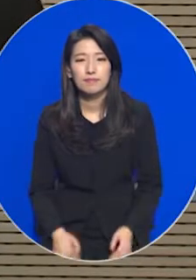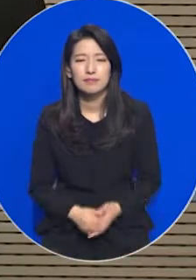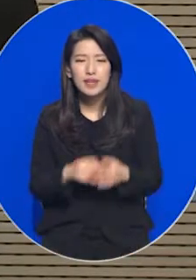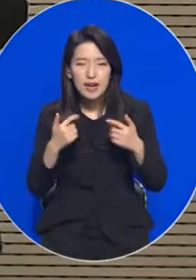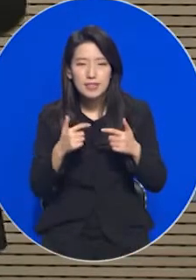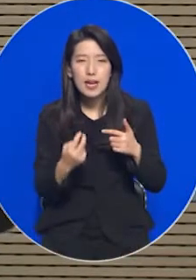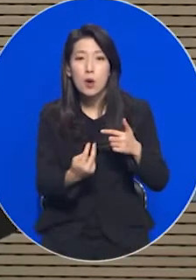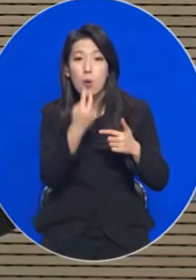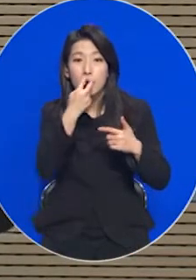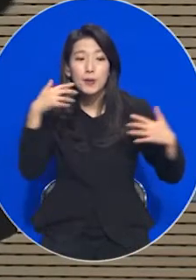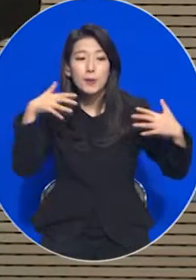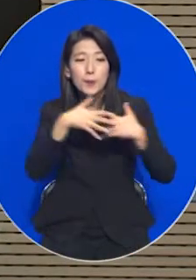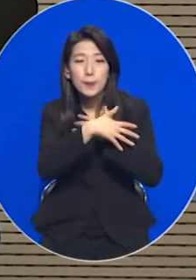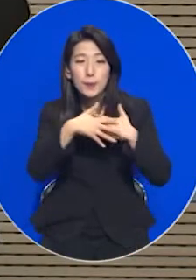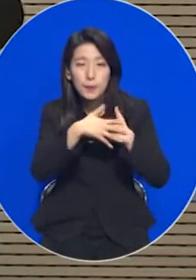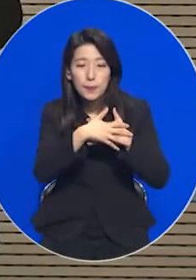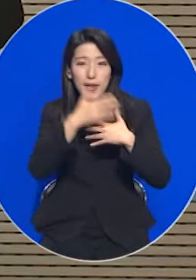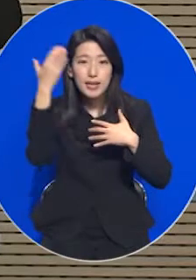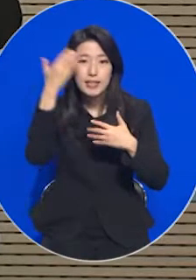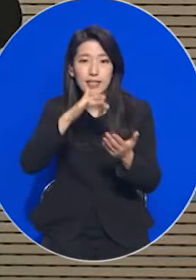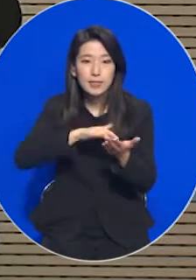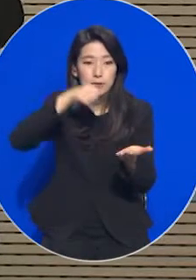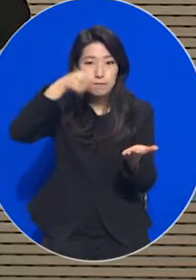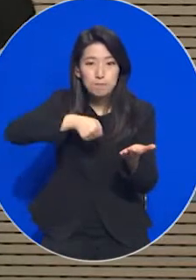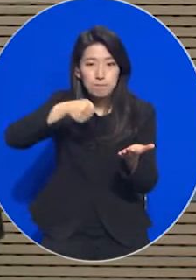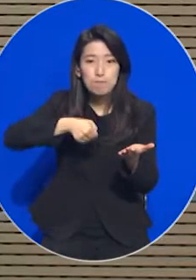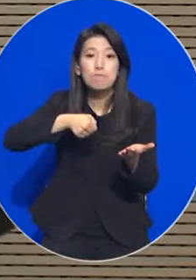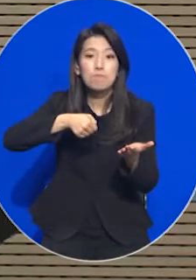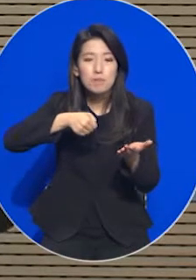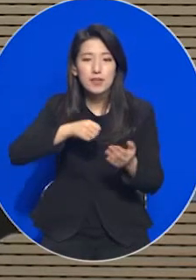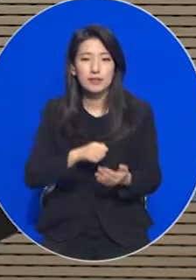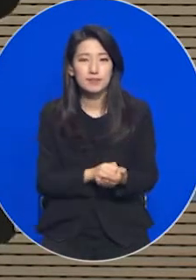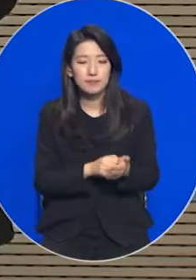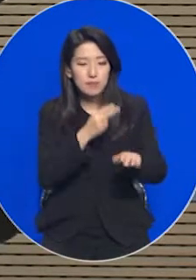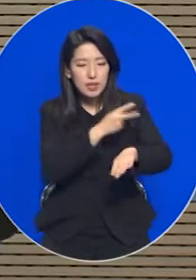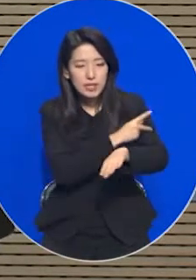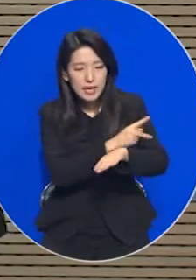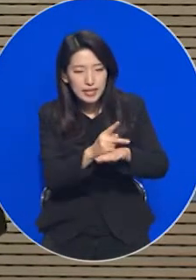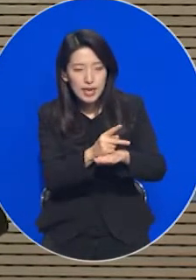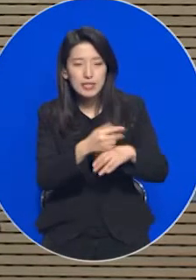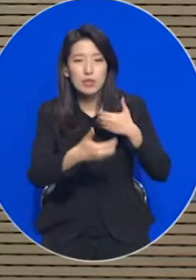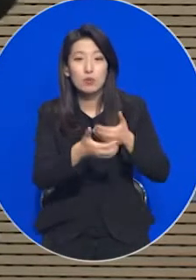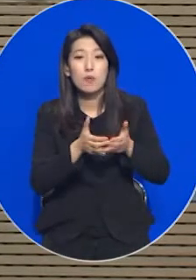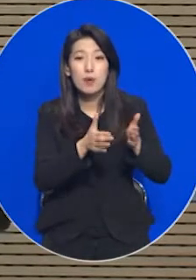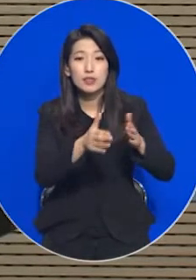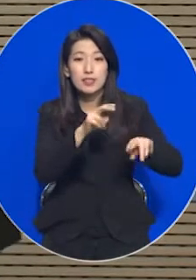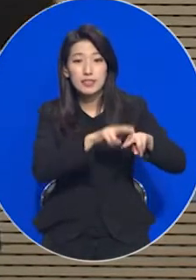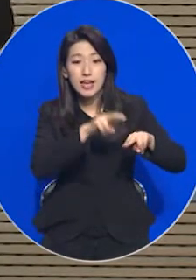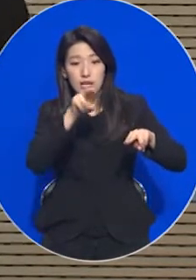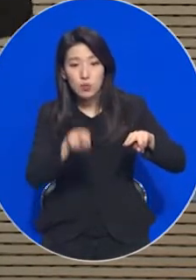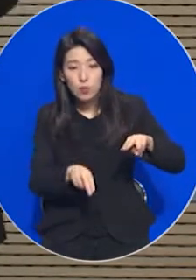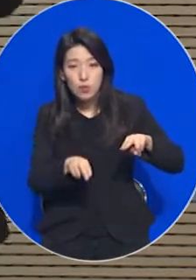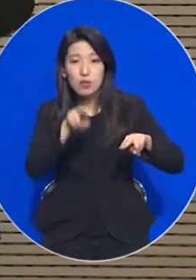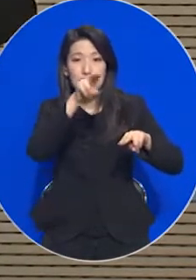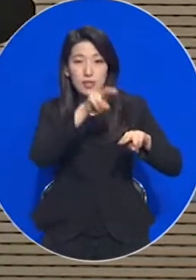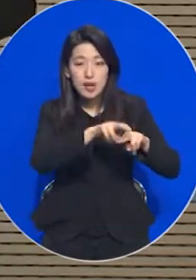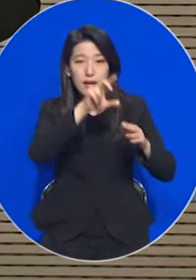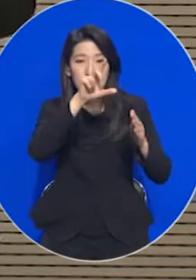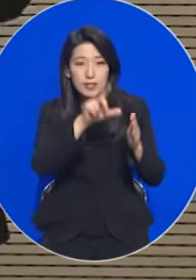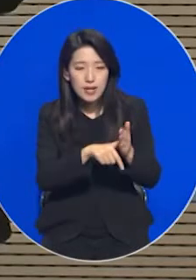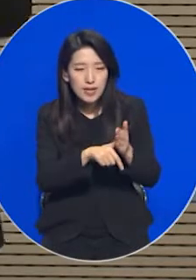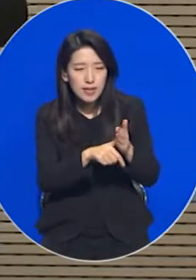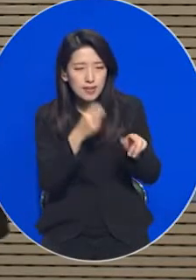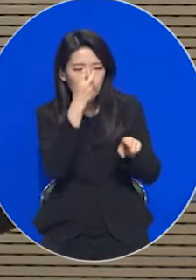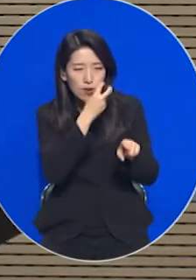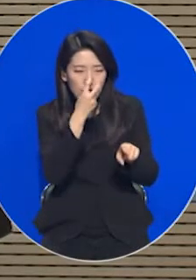소독을 실시하고 승하차 시 동선을 분리하고 열화상 카메라를 설치하는 등 감염 예방